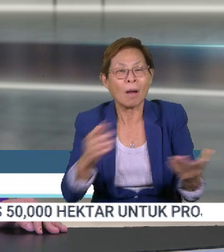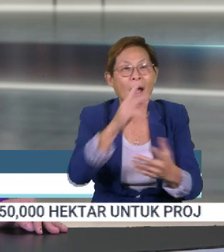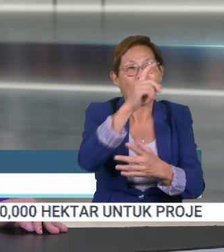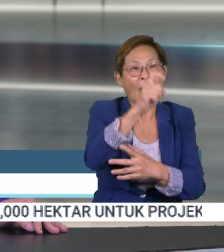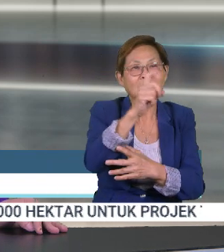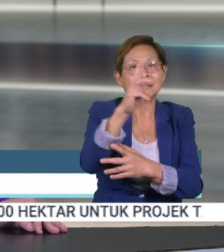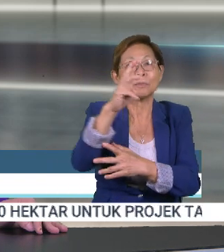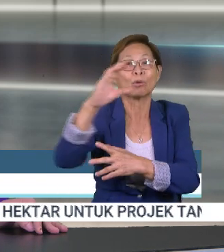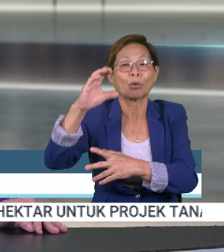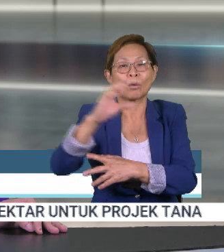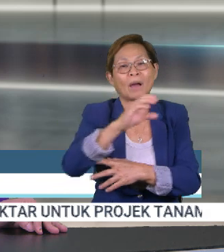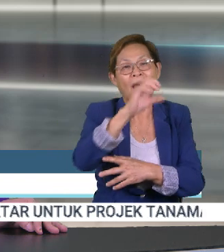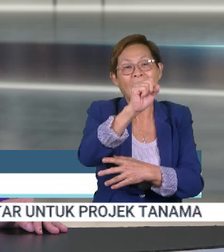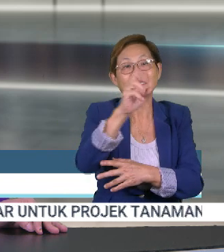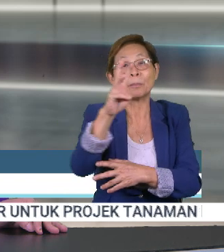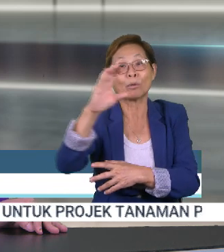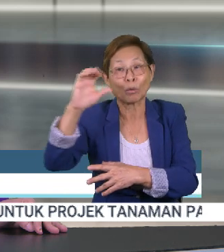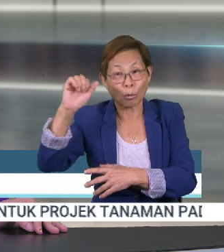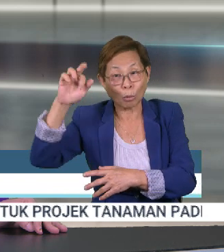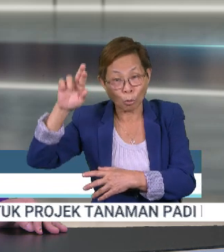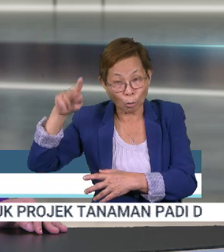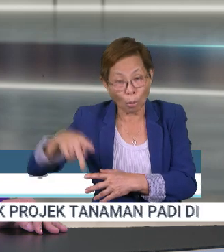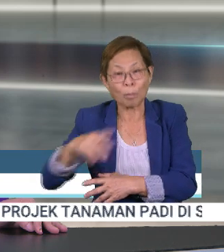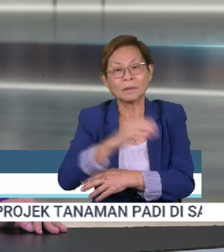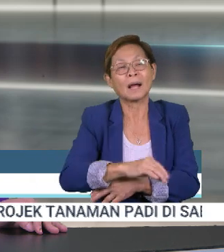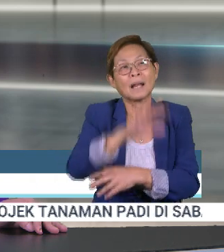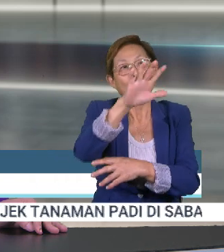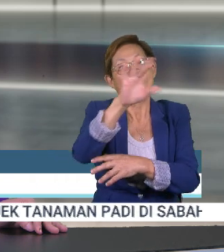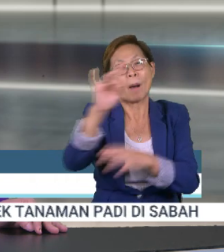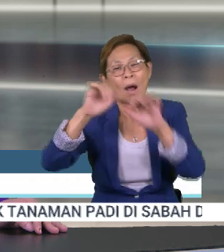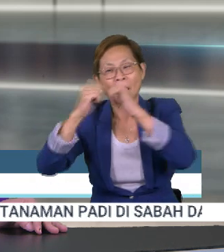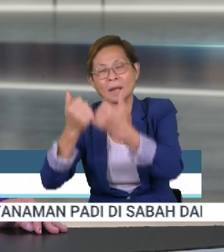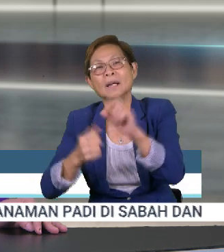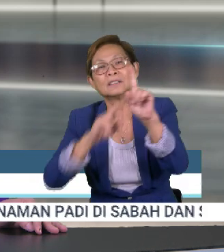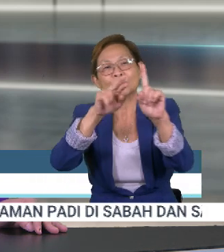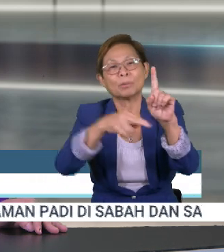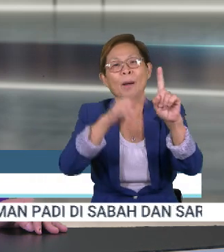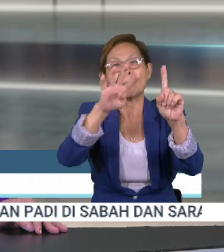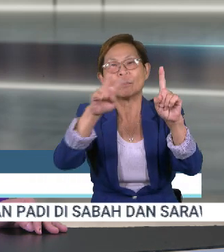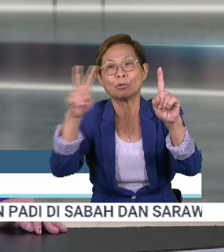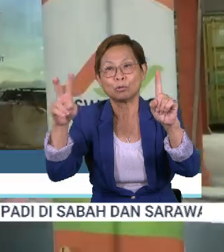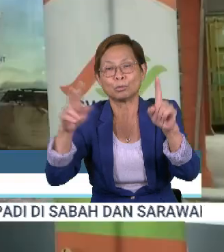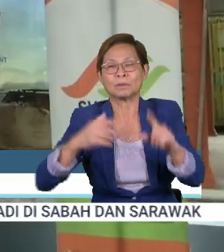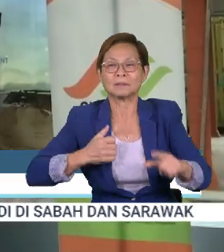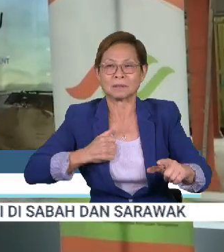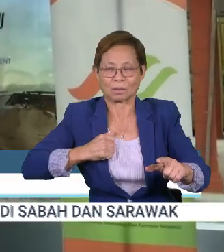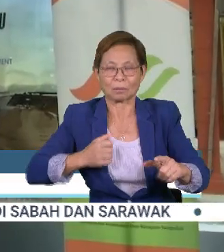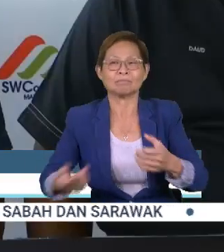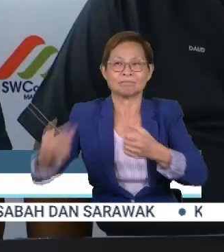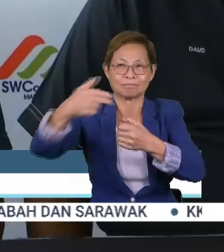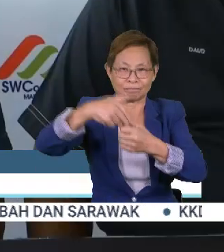SW Corp turut disertai 58 agensi dan 1,042 sukarelawan.